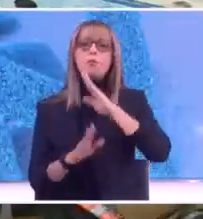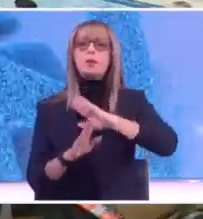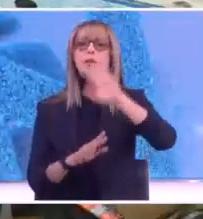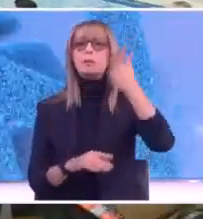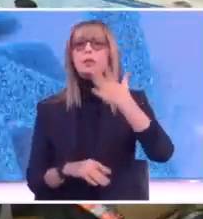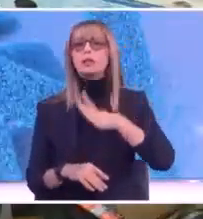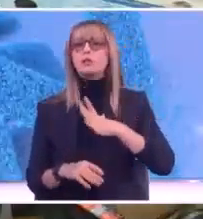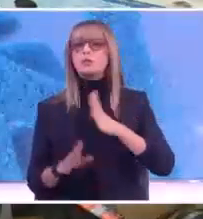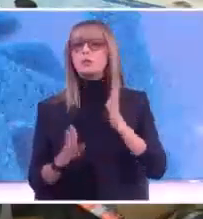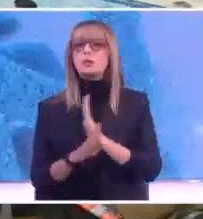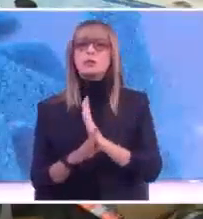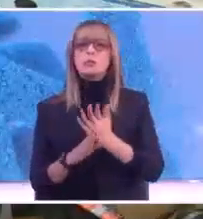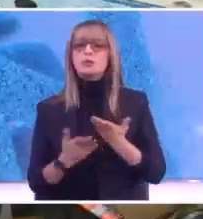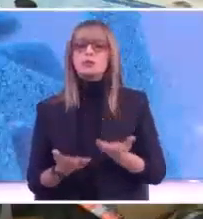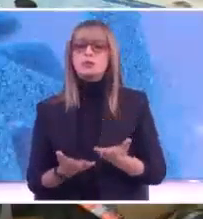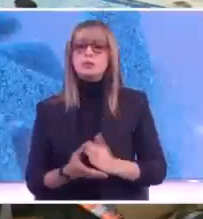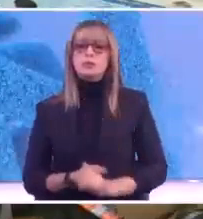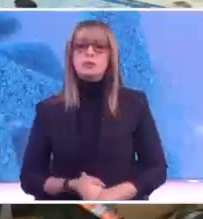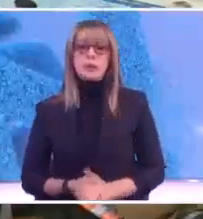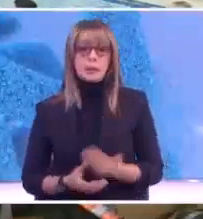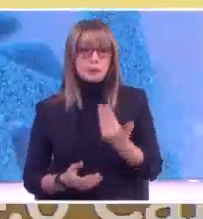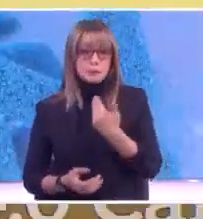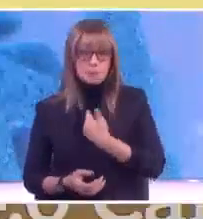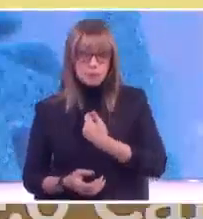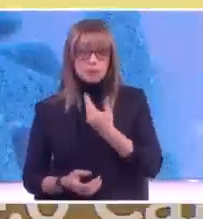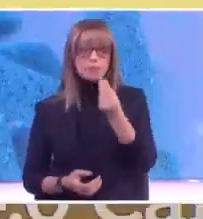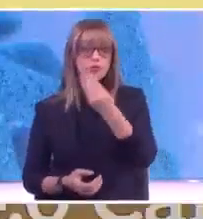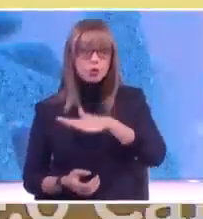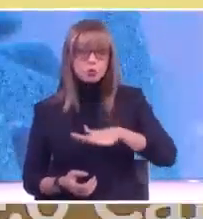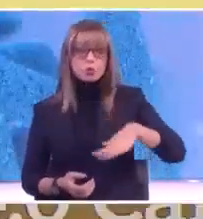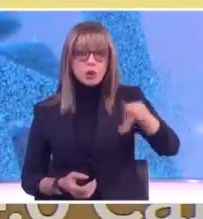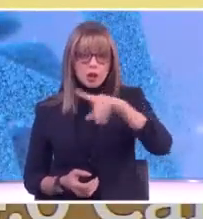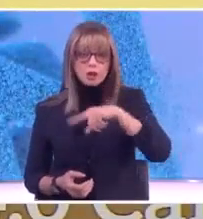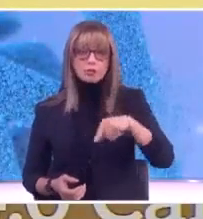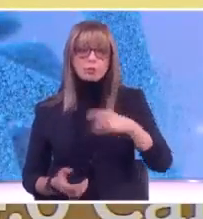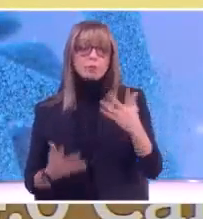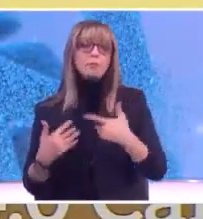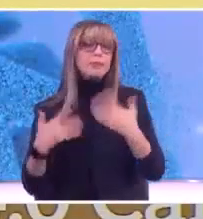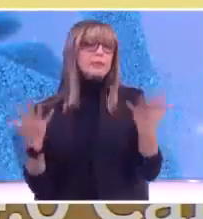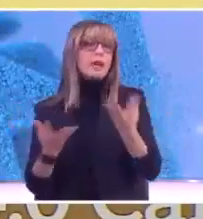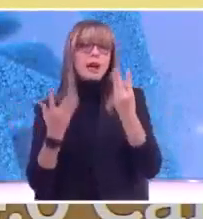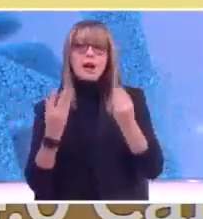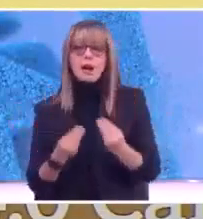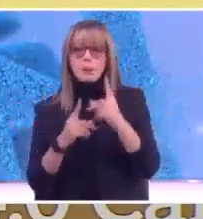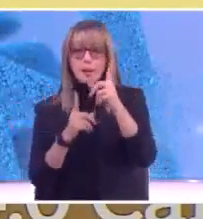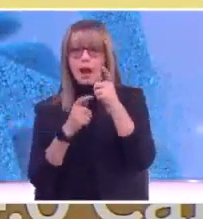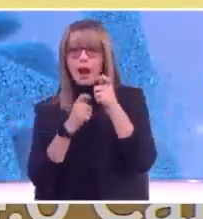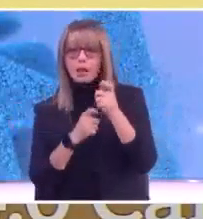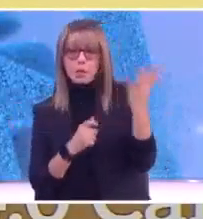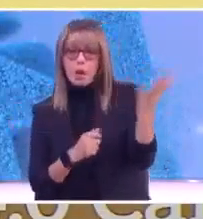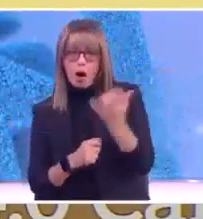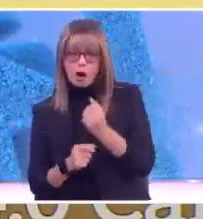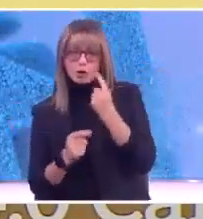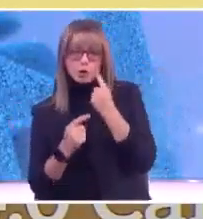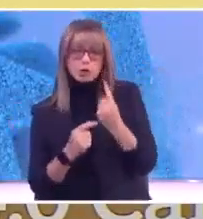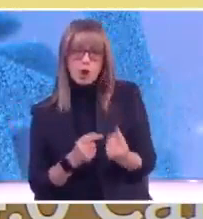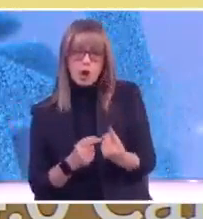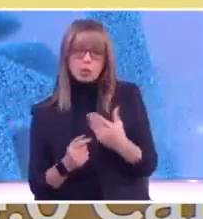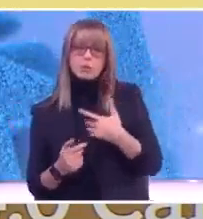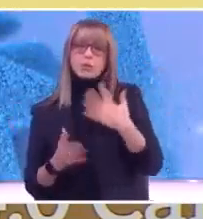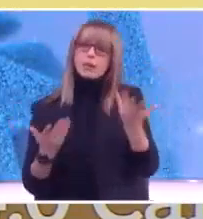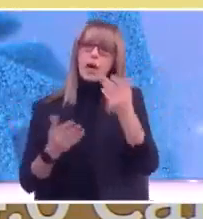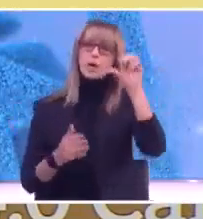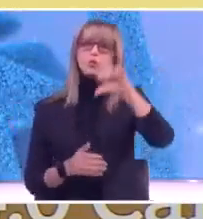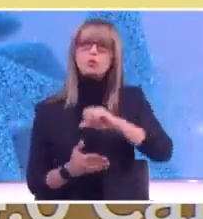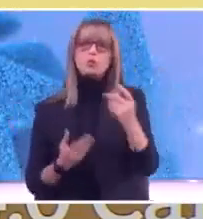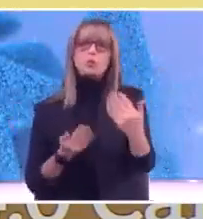diye. Nedeni şu. Bizim çocuklarımız bizden daha iyi bir eğitim aldıkları halde bizden daha düşük